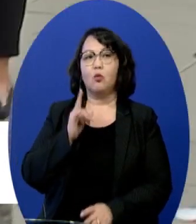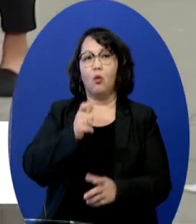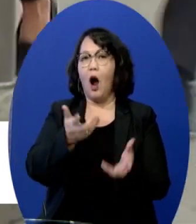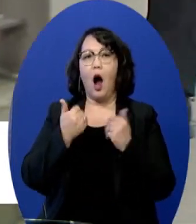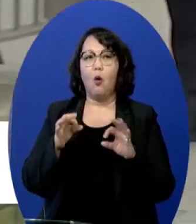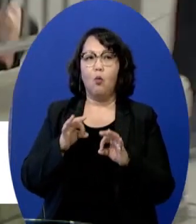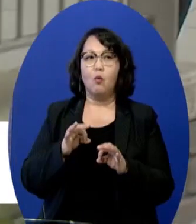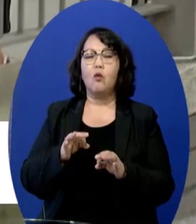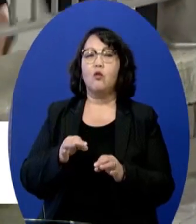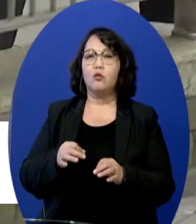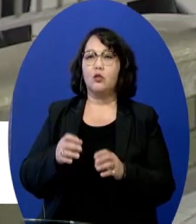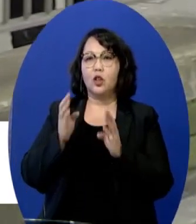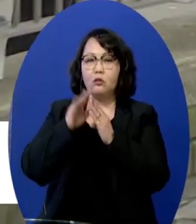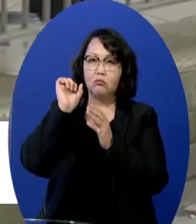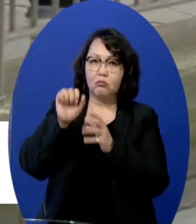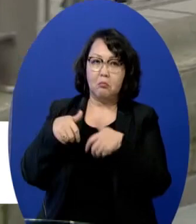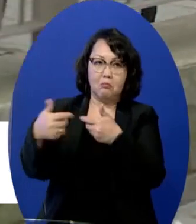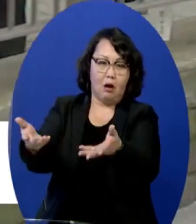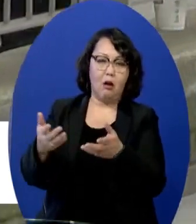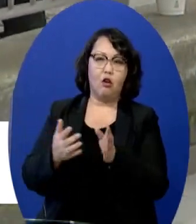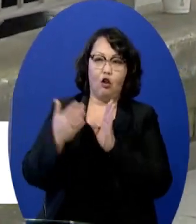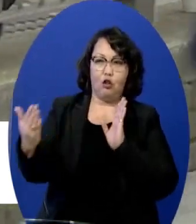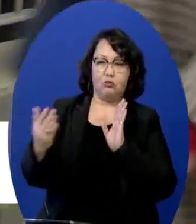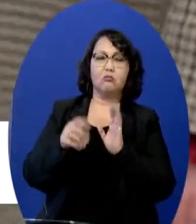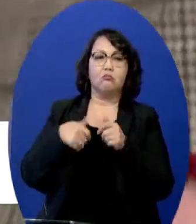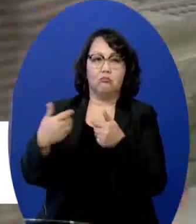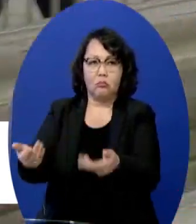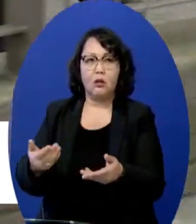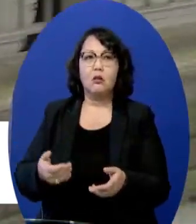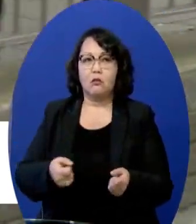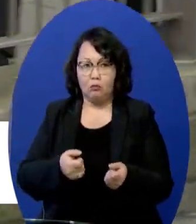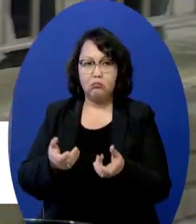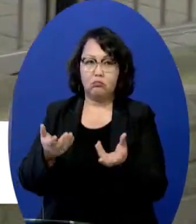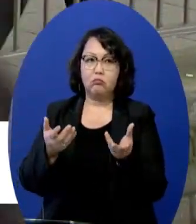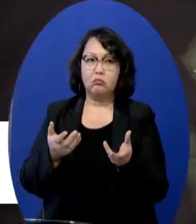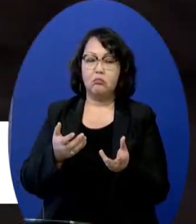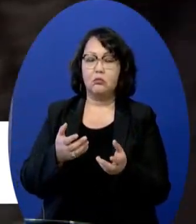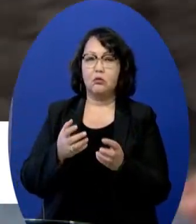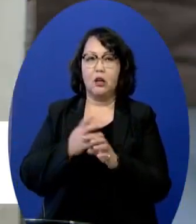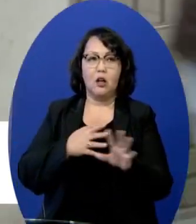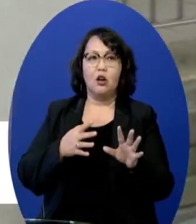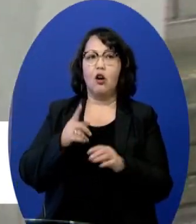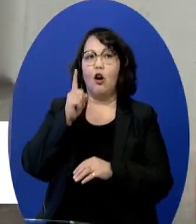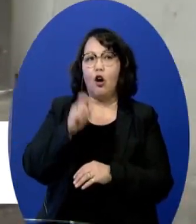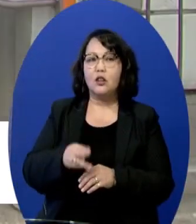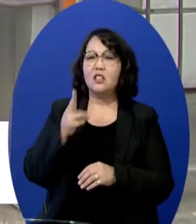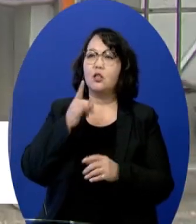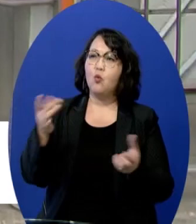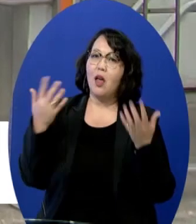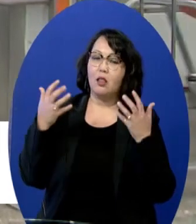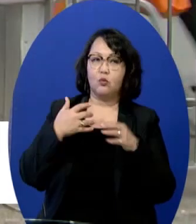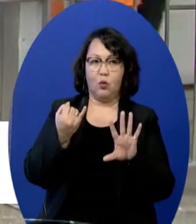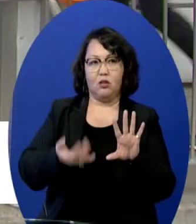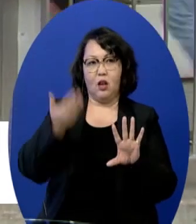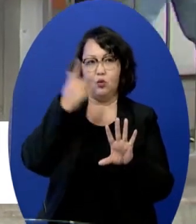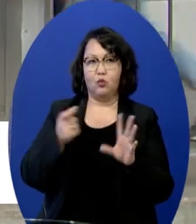зөвхөн авч явах хүргэлтийн үйлчлэгээ үзүүлэх болж байна. За хотын цэцэрлэгт хүрээлэнд 6-аас дээш хүн цуглаж болохгүй. Олон нийтийн